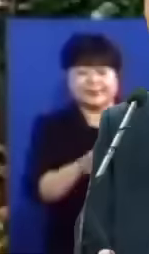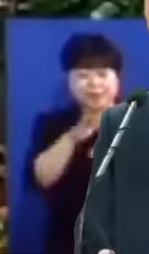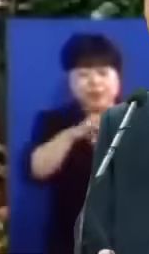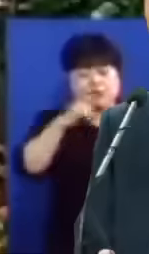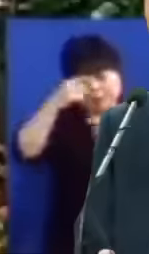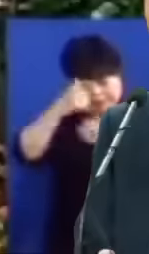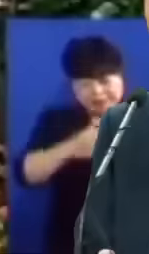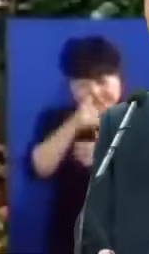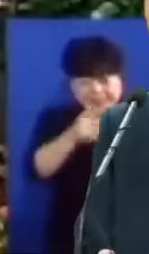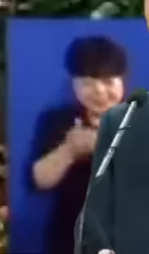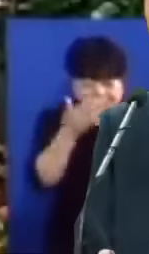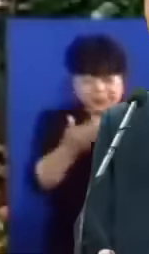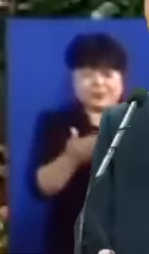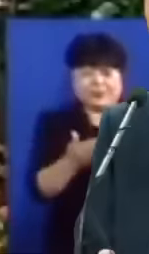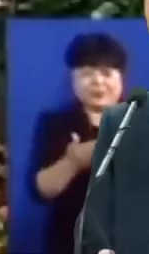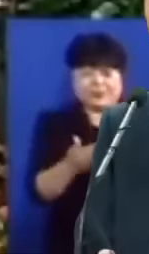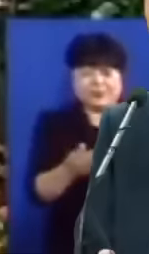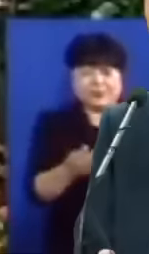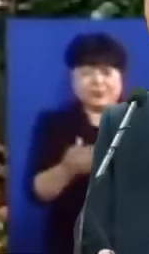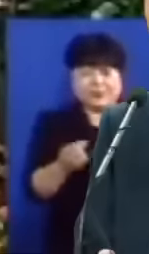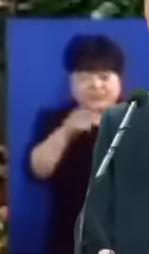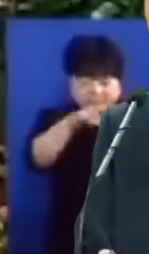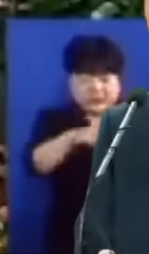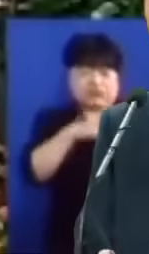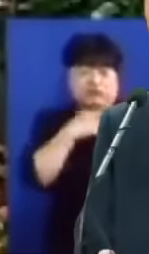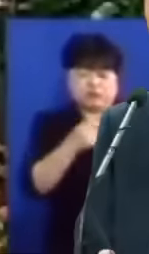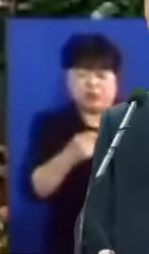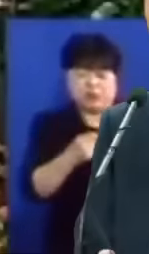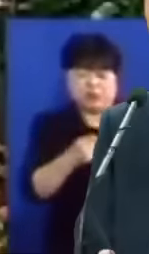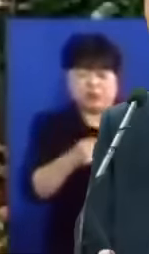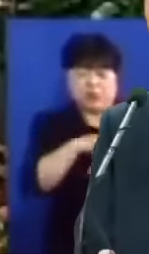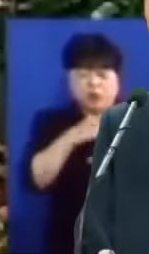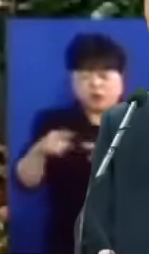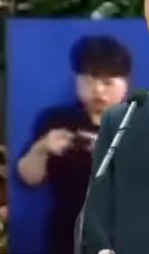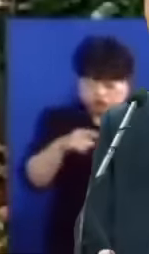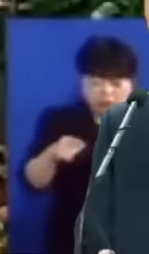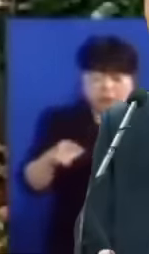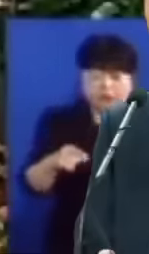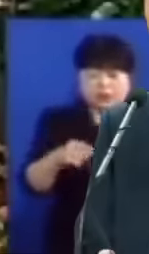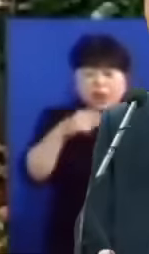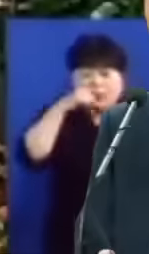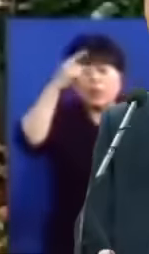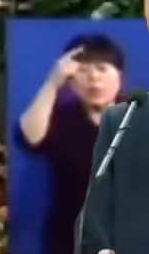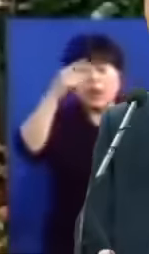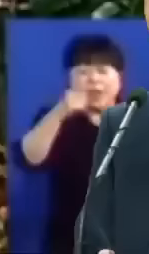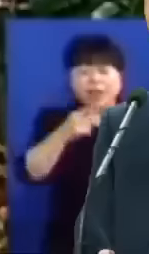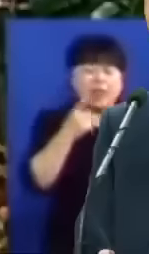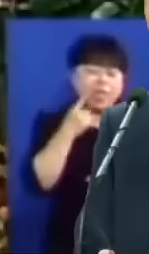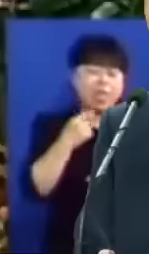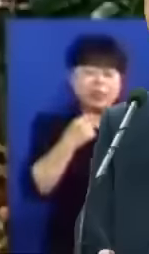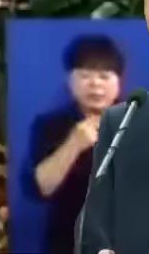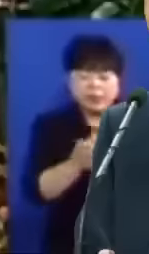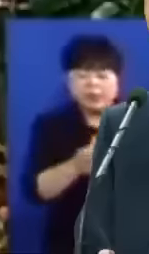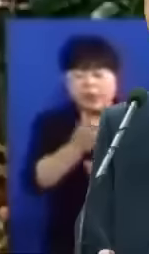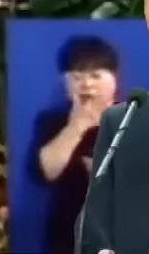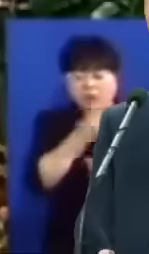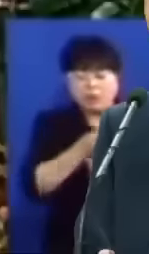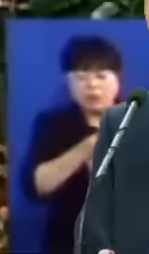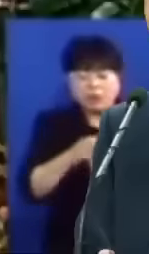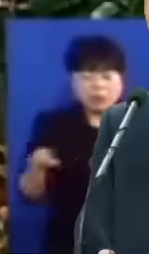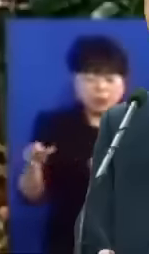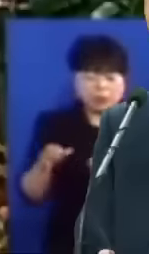마귀의 꾀에 빠져 하나님과 지위가 동등하고 주권 행사를 하나님처럼 하겠다는 교만과 탐욕 때문에 행복을